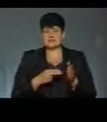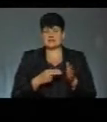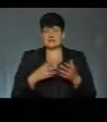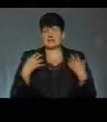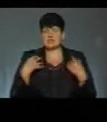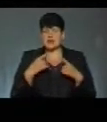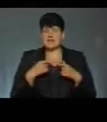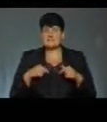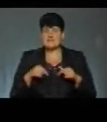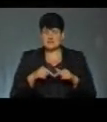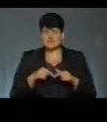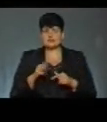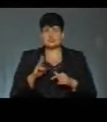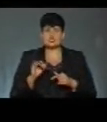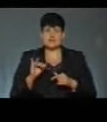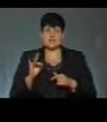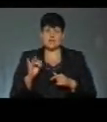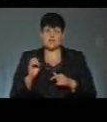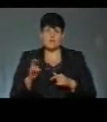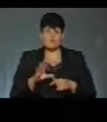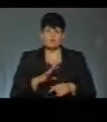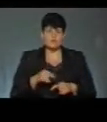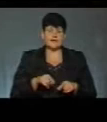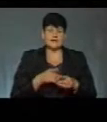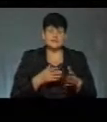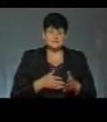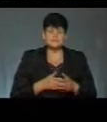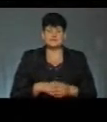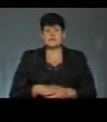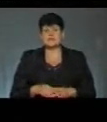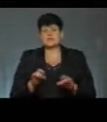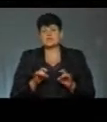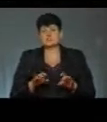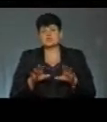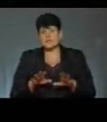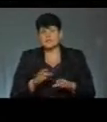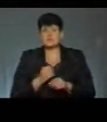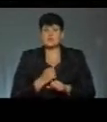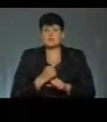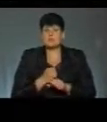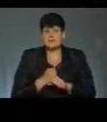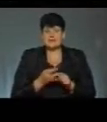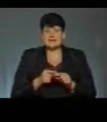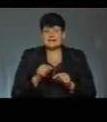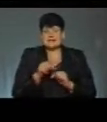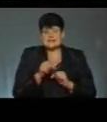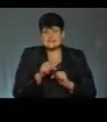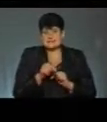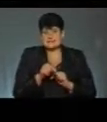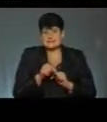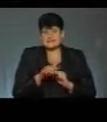нашого, Сіріков був такий, вирішили зробити ці